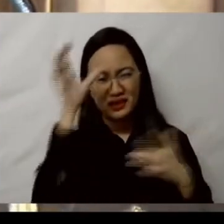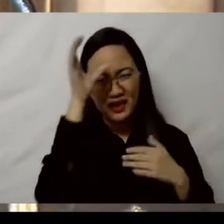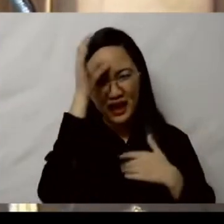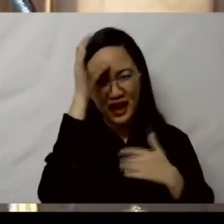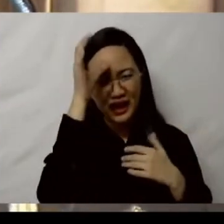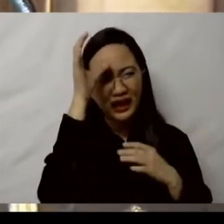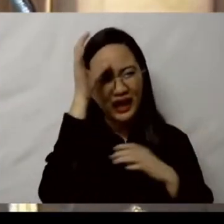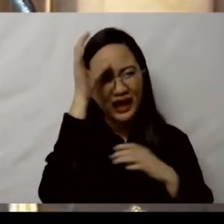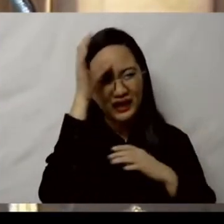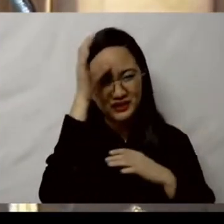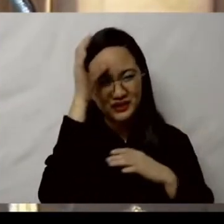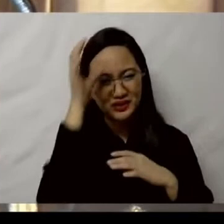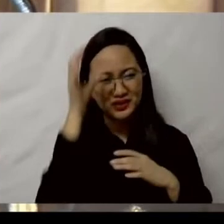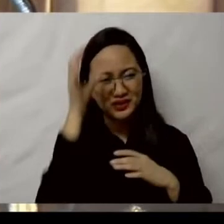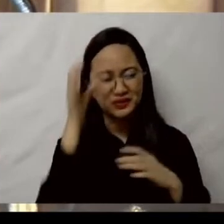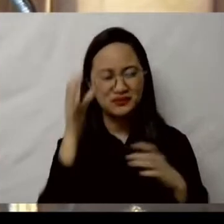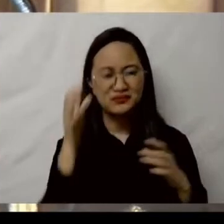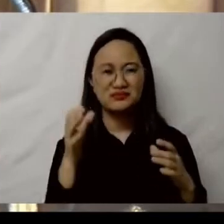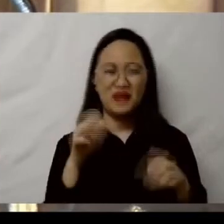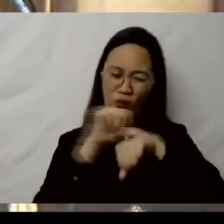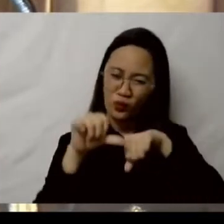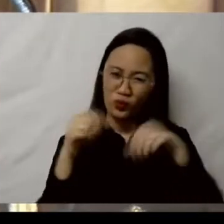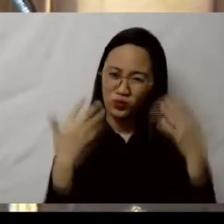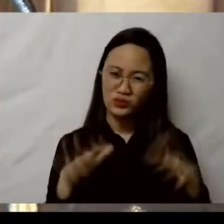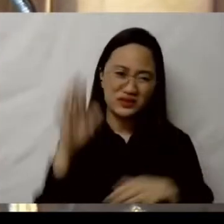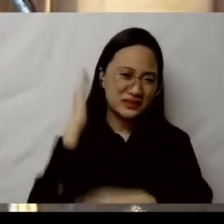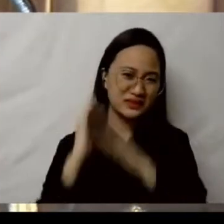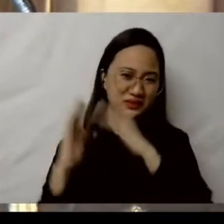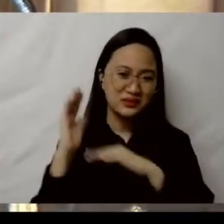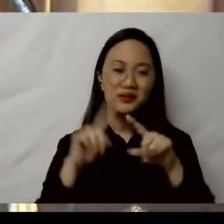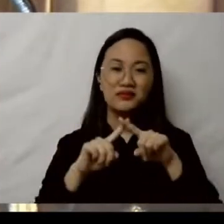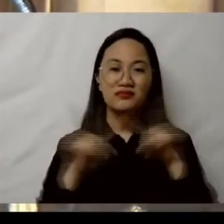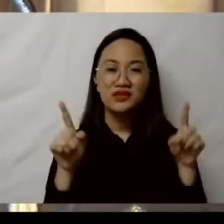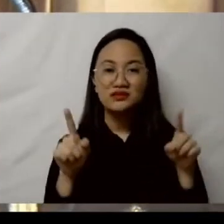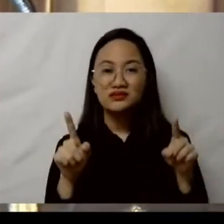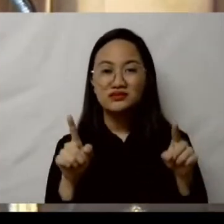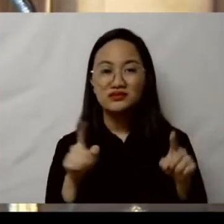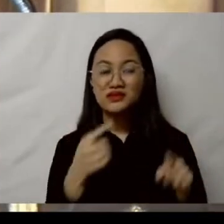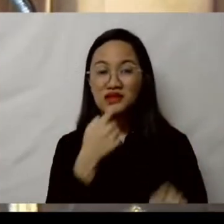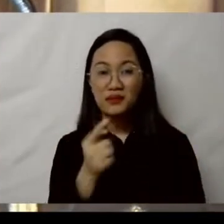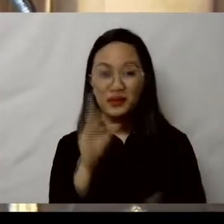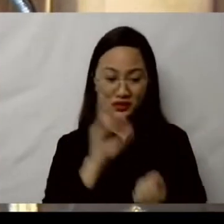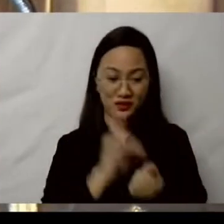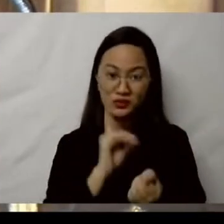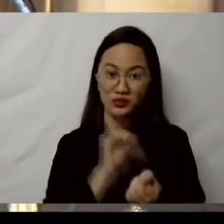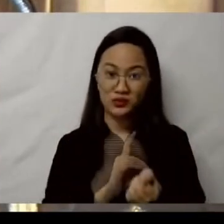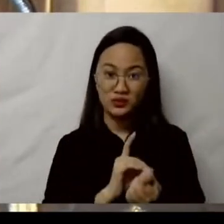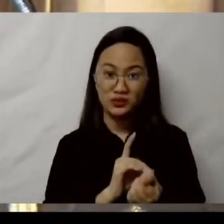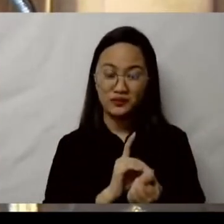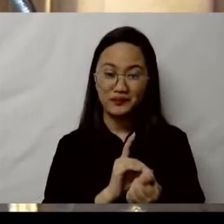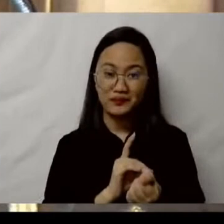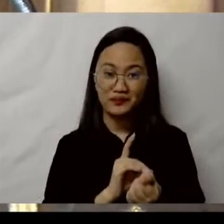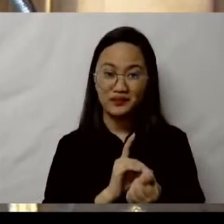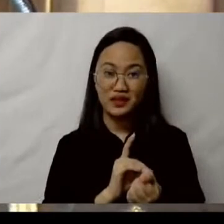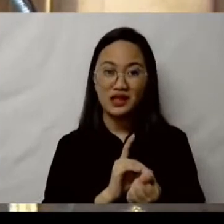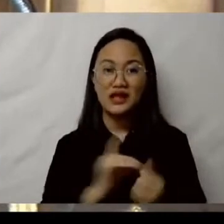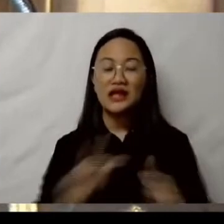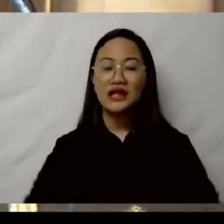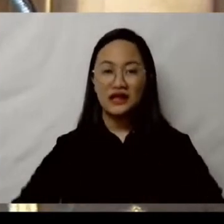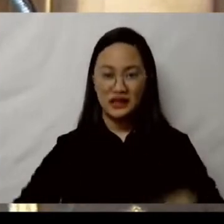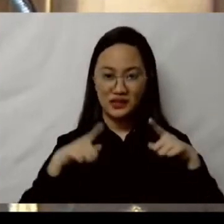Father. At ang sabi ng doktor, I would have to live for 5 more years na lang. 5 more